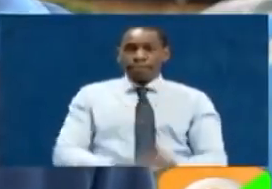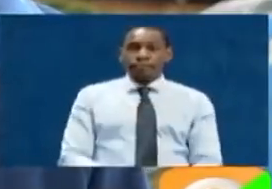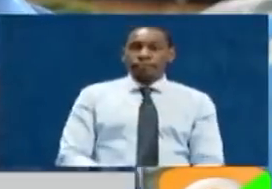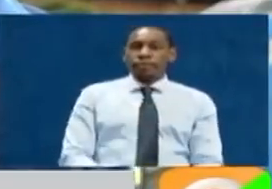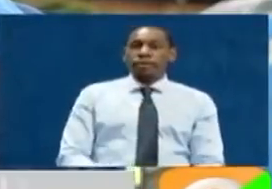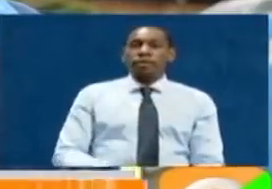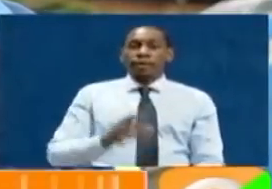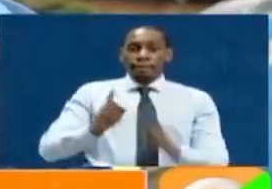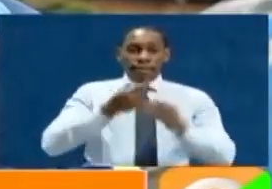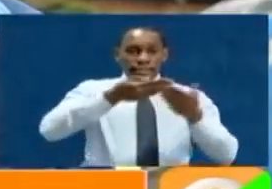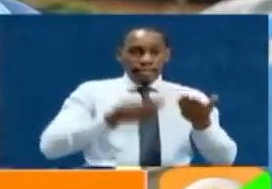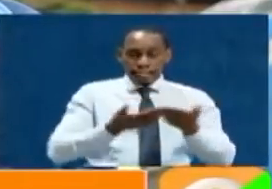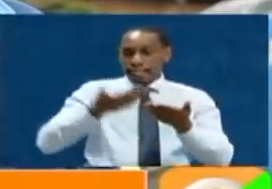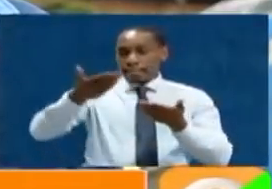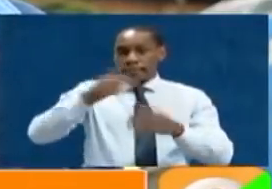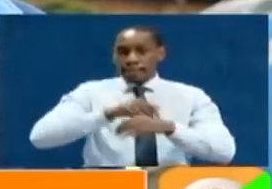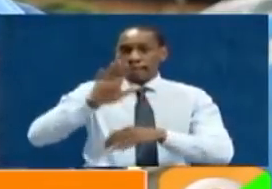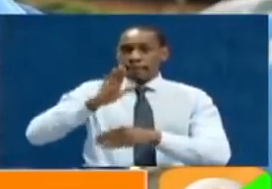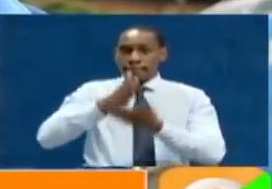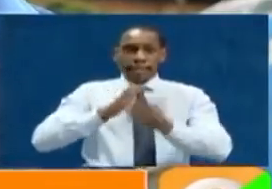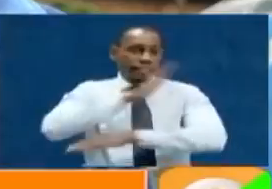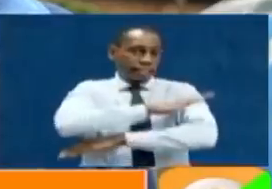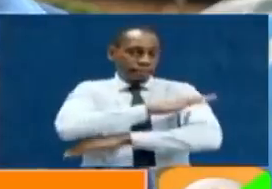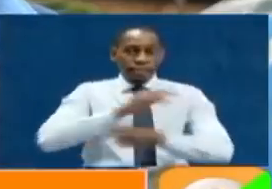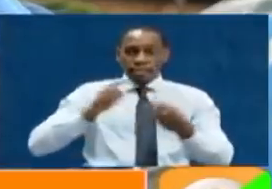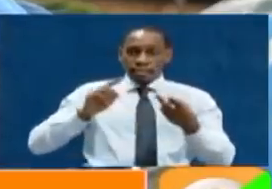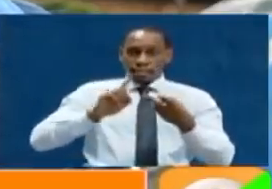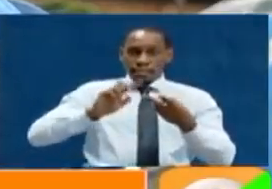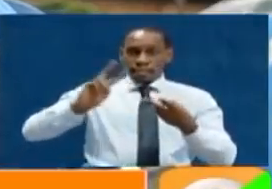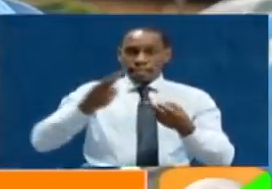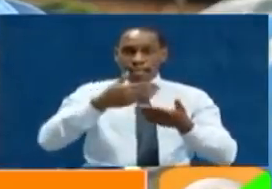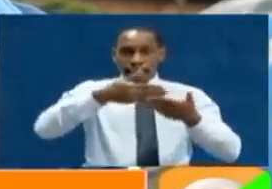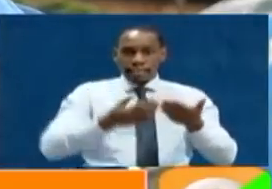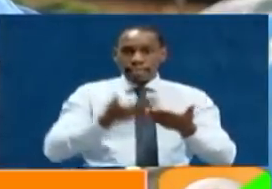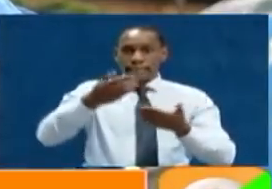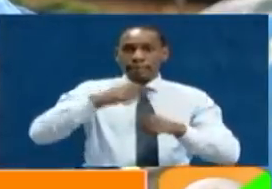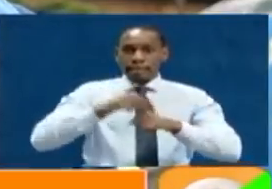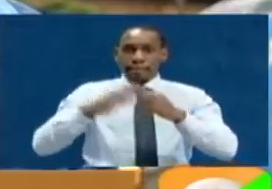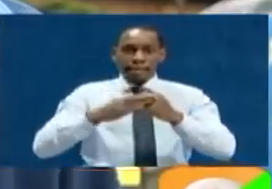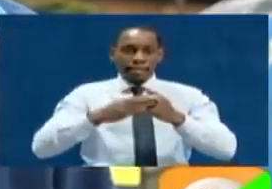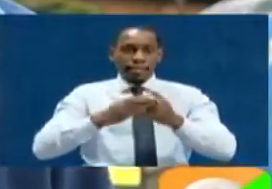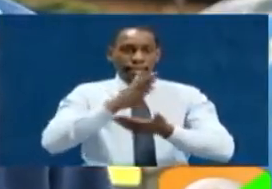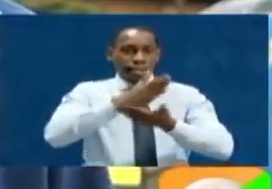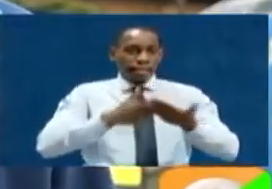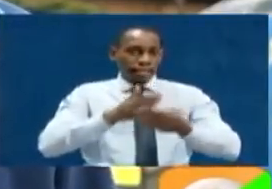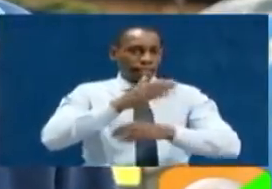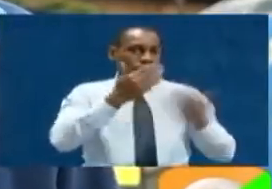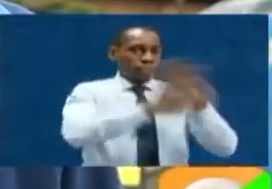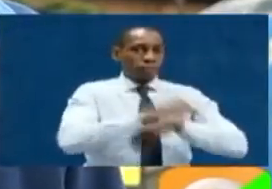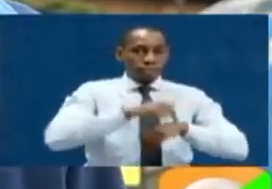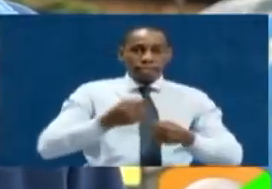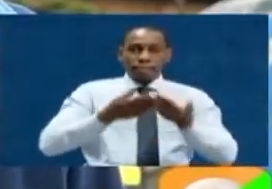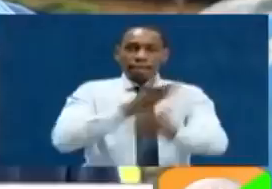receipt, ndo ya kwanza ikatoka 5:30 hapo, ya pili ikatoka 9:30 hapo. Venye nilipelekea